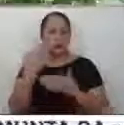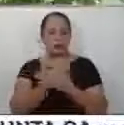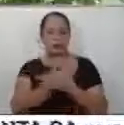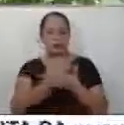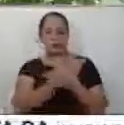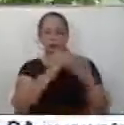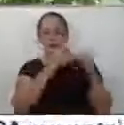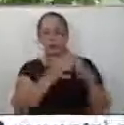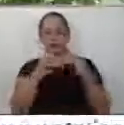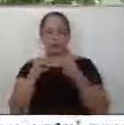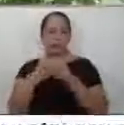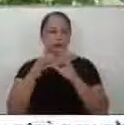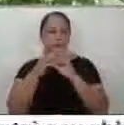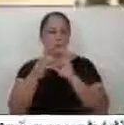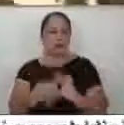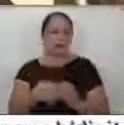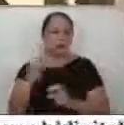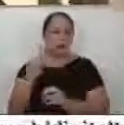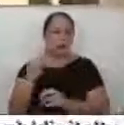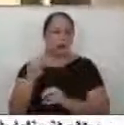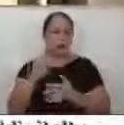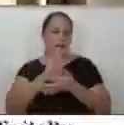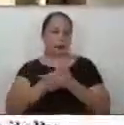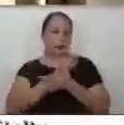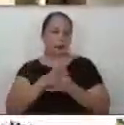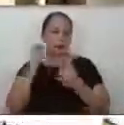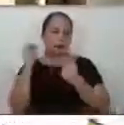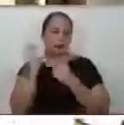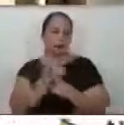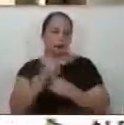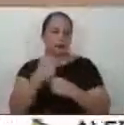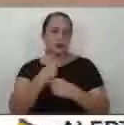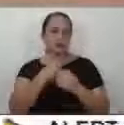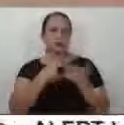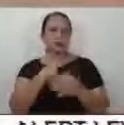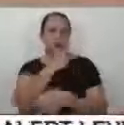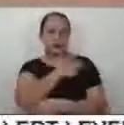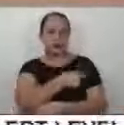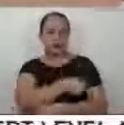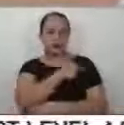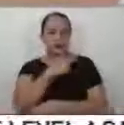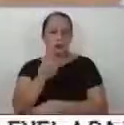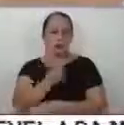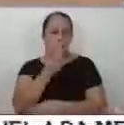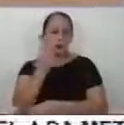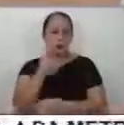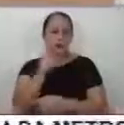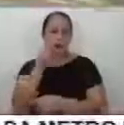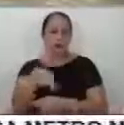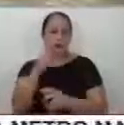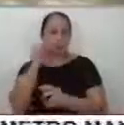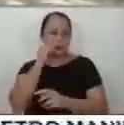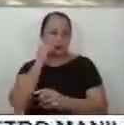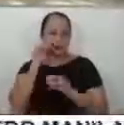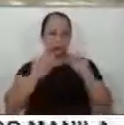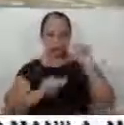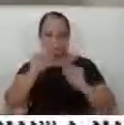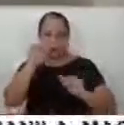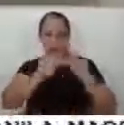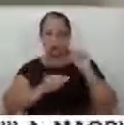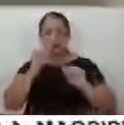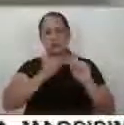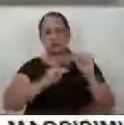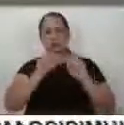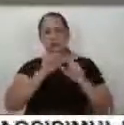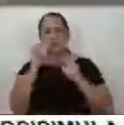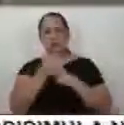testing, paigtingin ng contact tracing at isolation, at mas itutuon ang vaccine deployment sa mga lugar na nakikitaan ng pagtaas ng kaso. Mula sa hakbang na